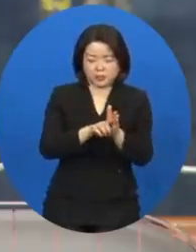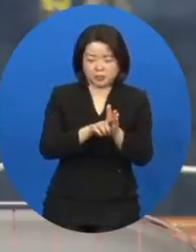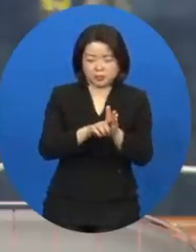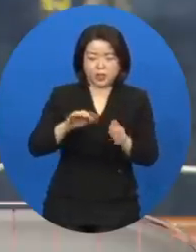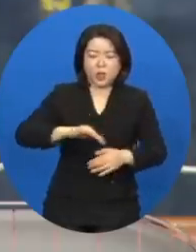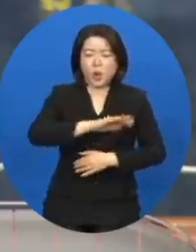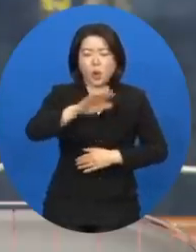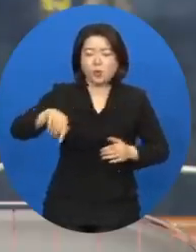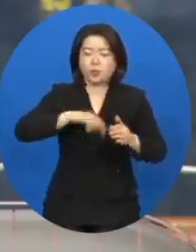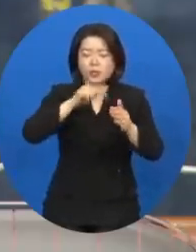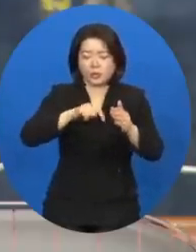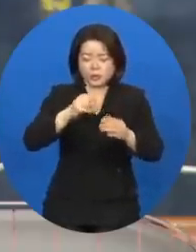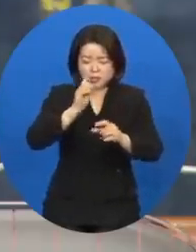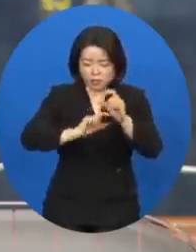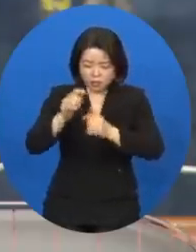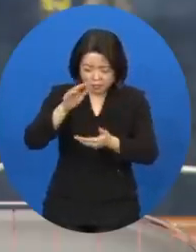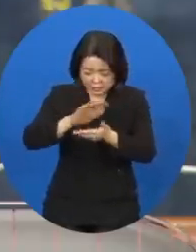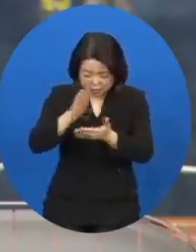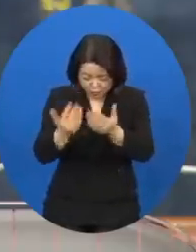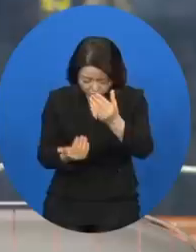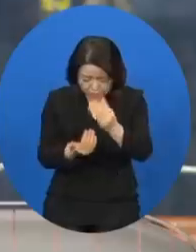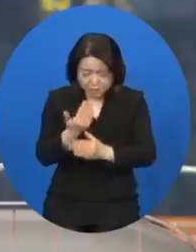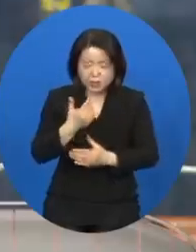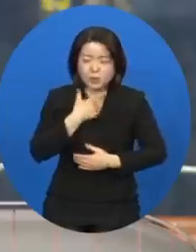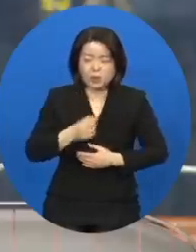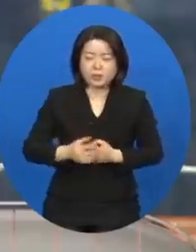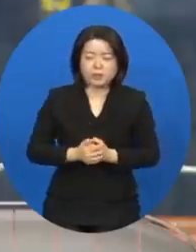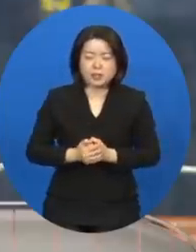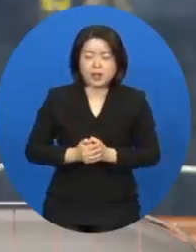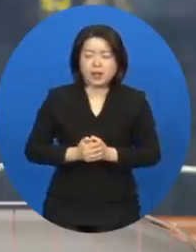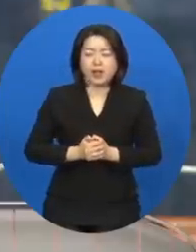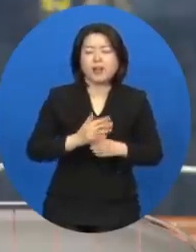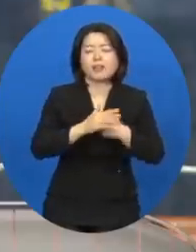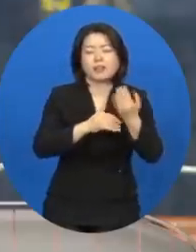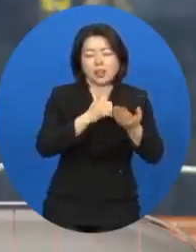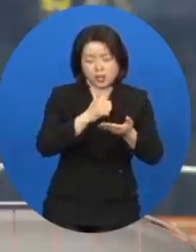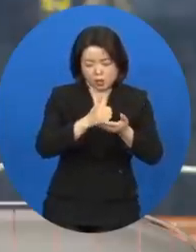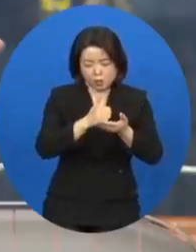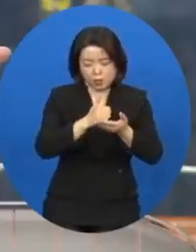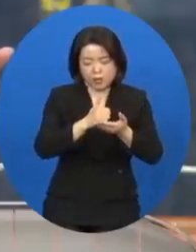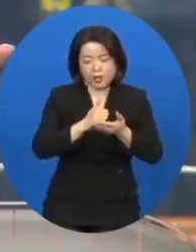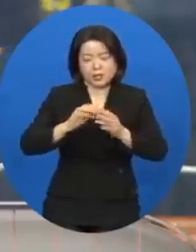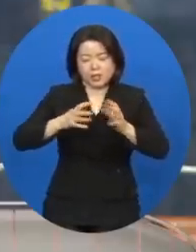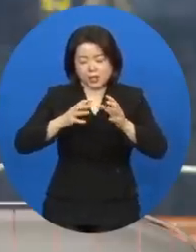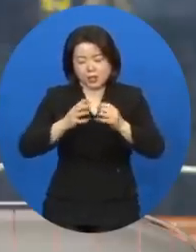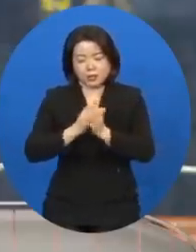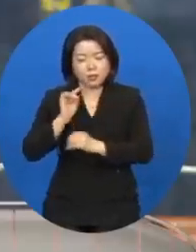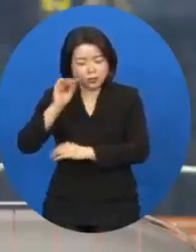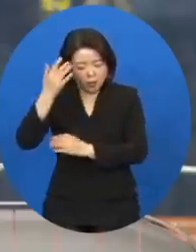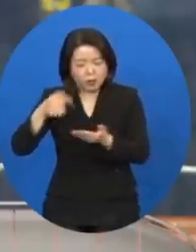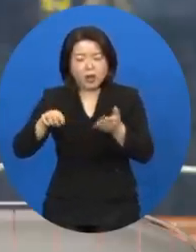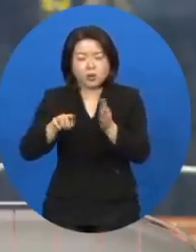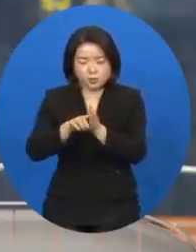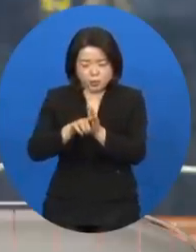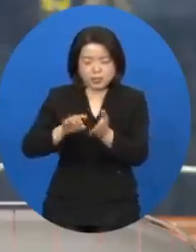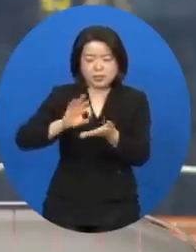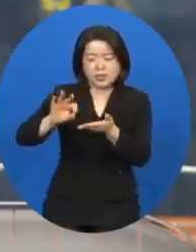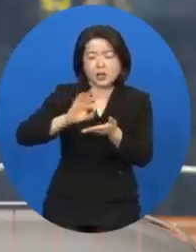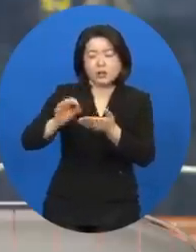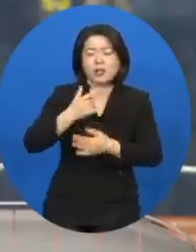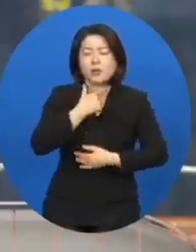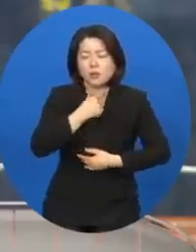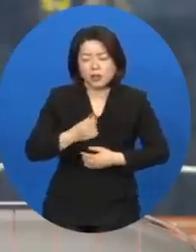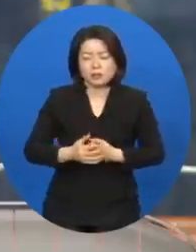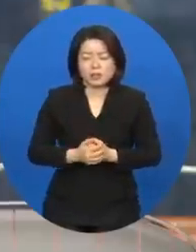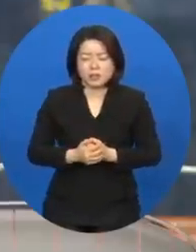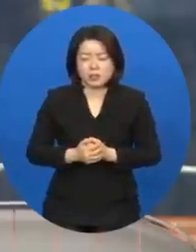불릴 듯 일어나기를 원합니다. 그래서 하나님 나라와 영광을 위해서 하나님 쓰여지기 원합니다.